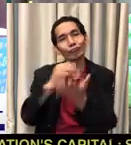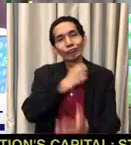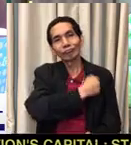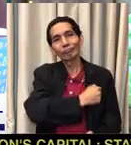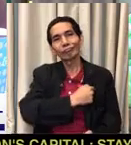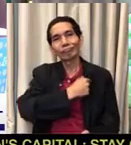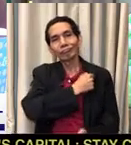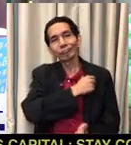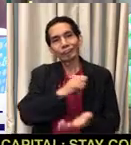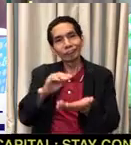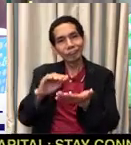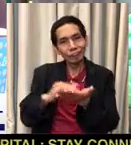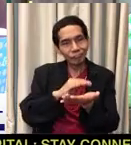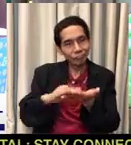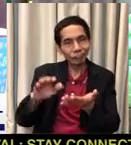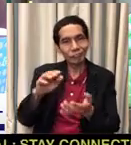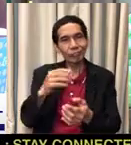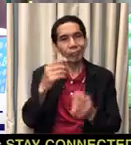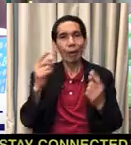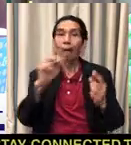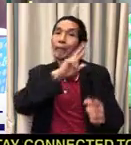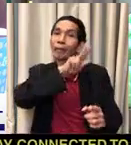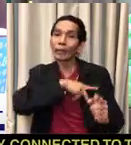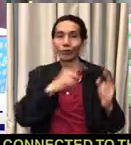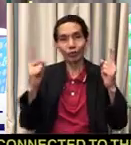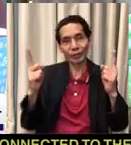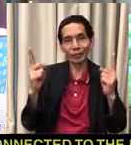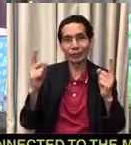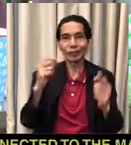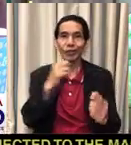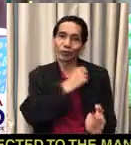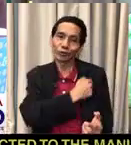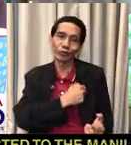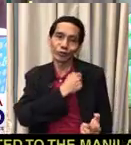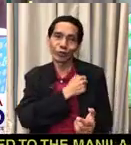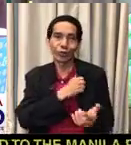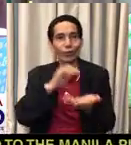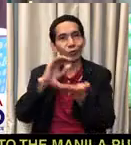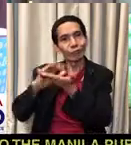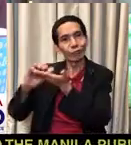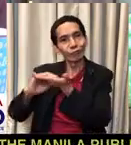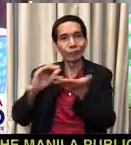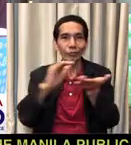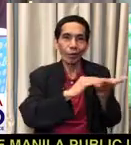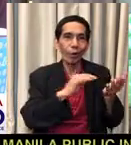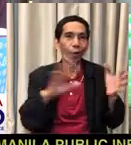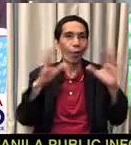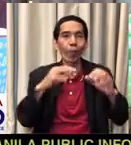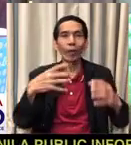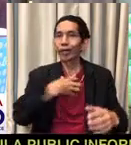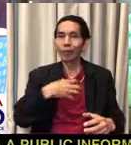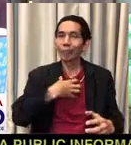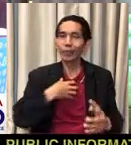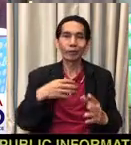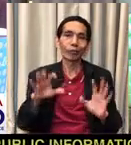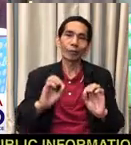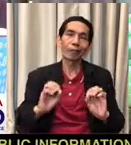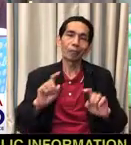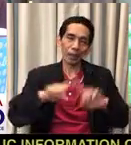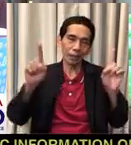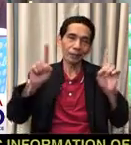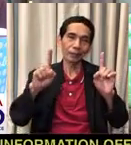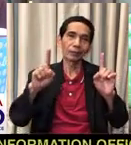O, pero sa kanila naman yun, eh, personal nila yun. Eh, kapwa-tawad sila. O, kasi walang complainant and so on.